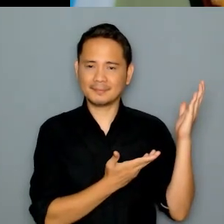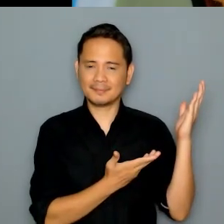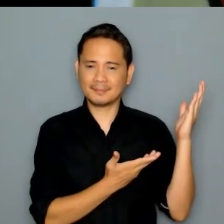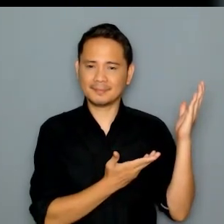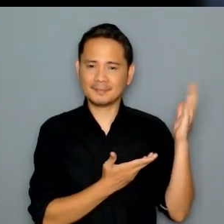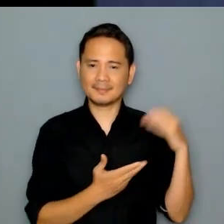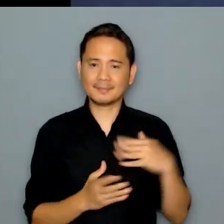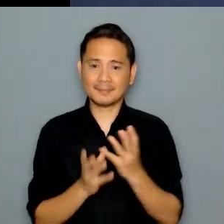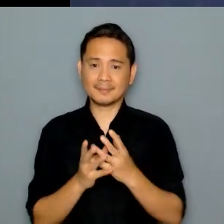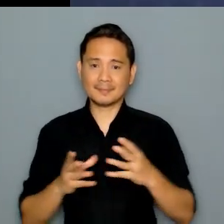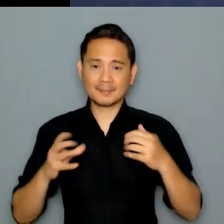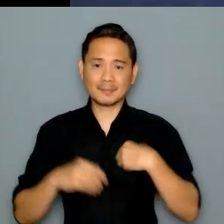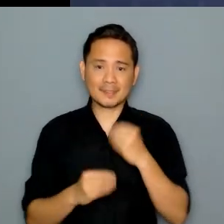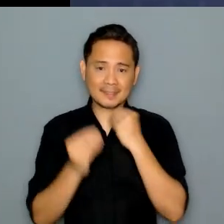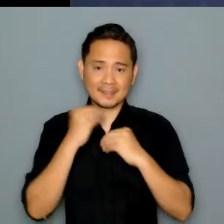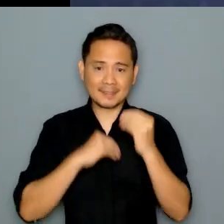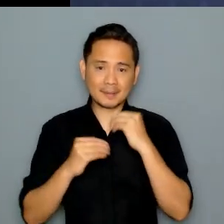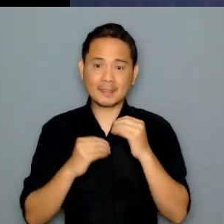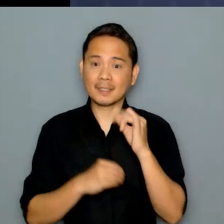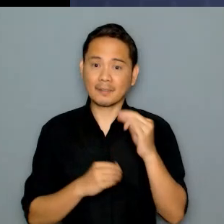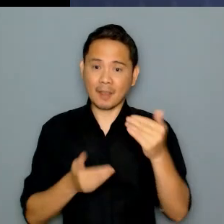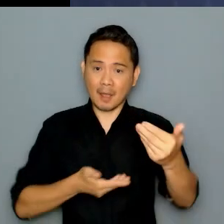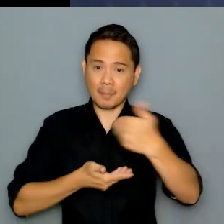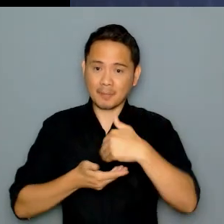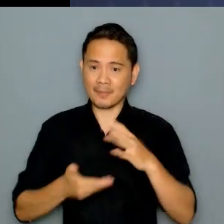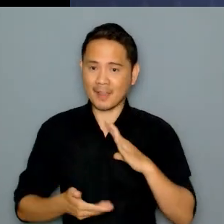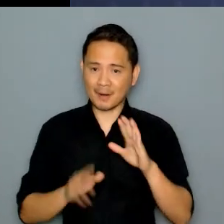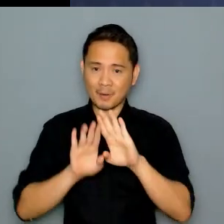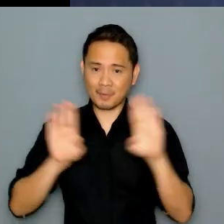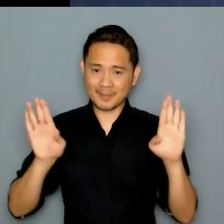lang nakatikim. Pero kung dadayo nga kayo, open